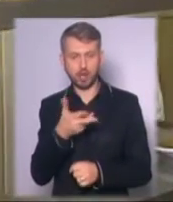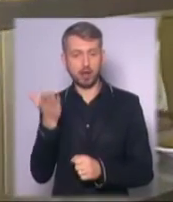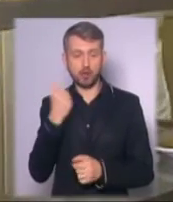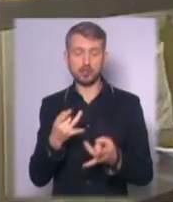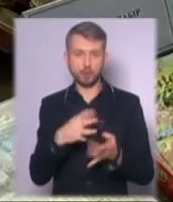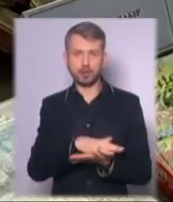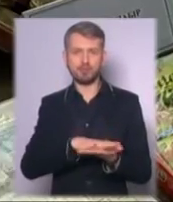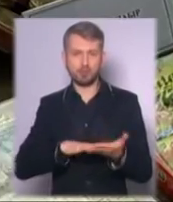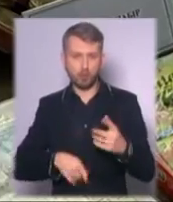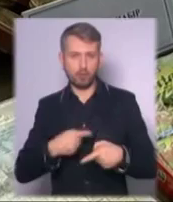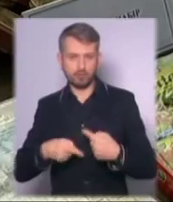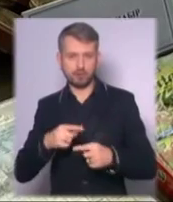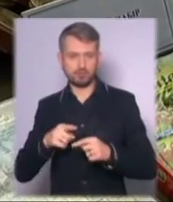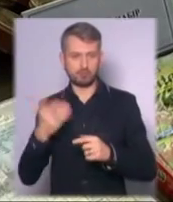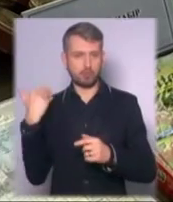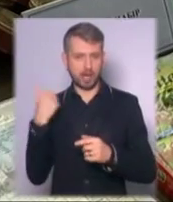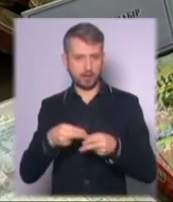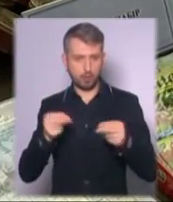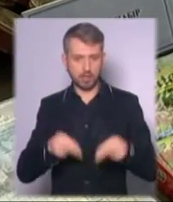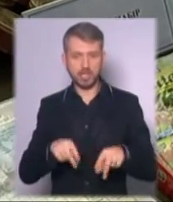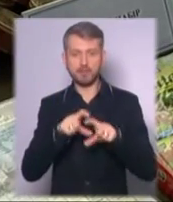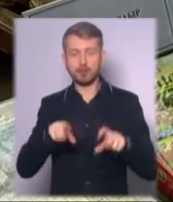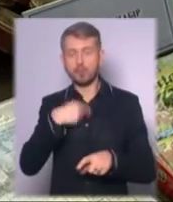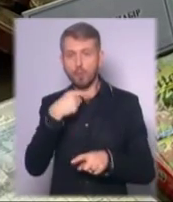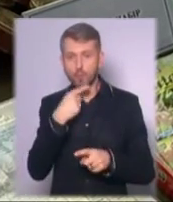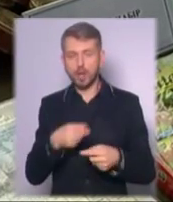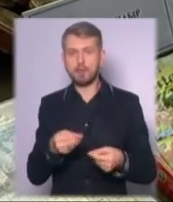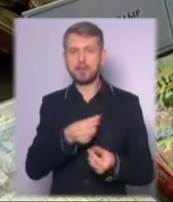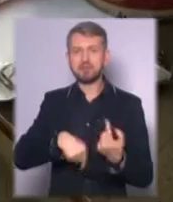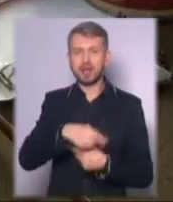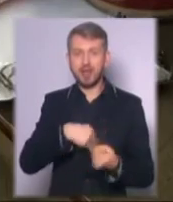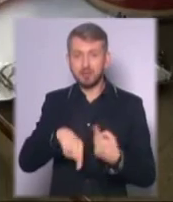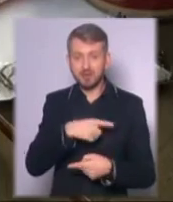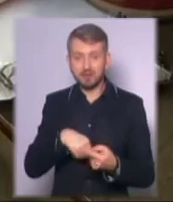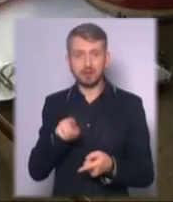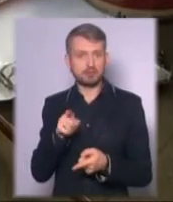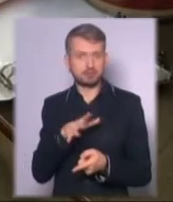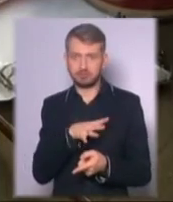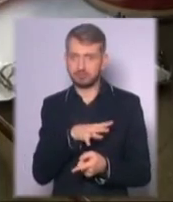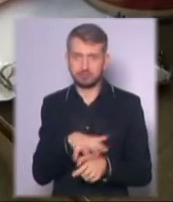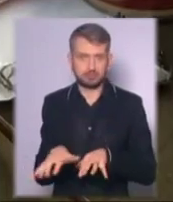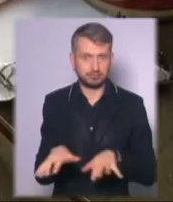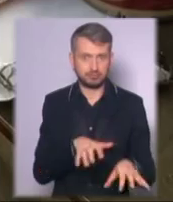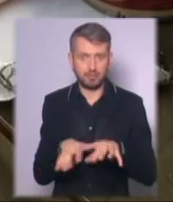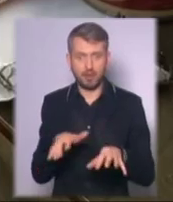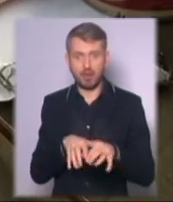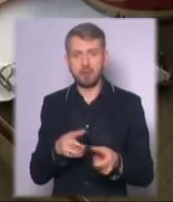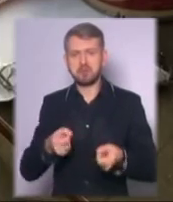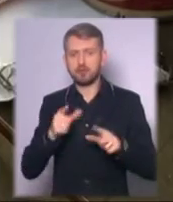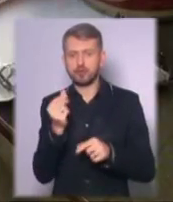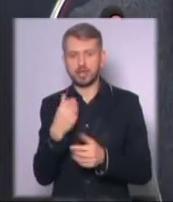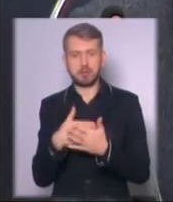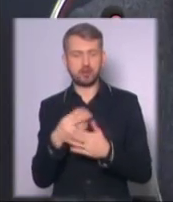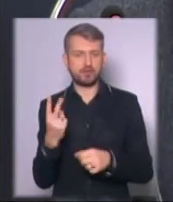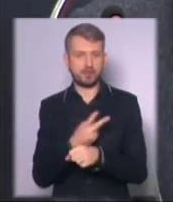дію попередніх контрактів. У відомстві говорять, підприємці через безконтрольність водили їх на повідку, необґрунтовано підвищуючи ціни майже